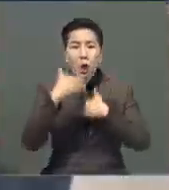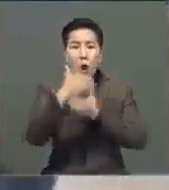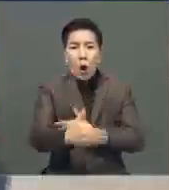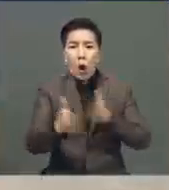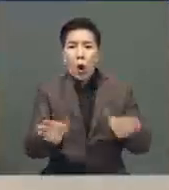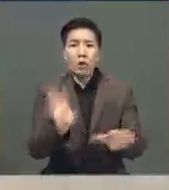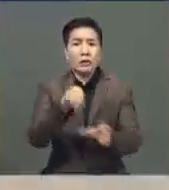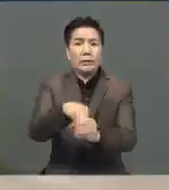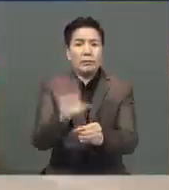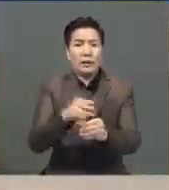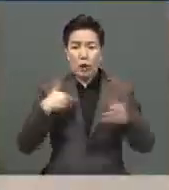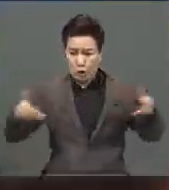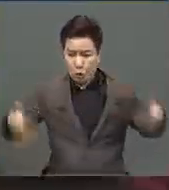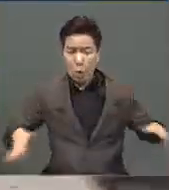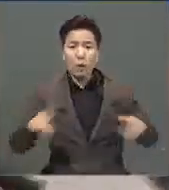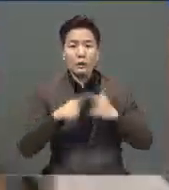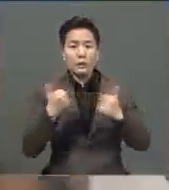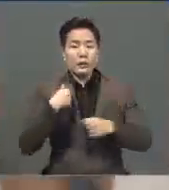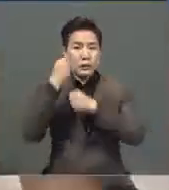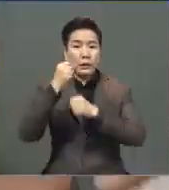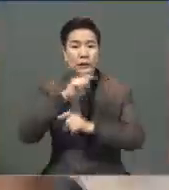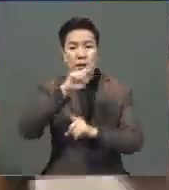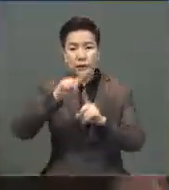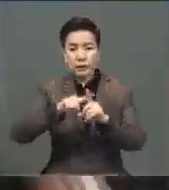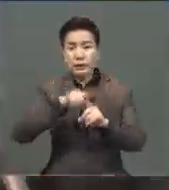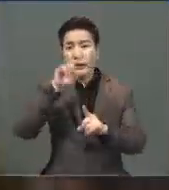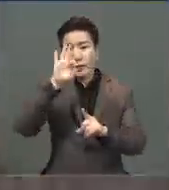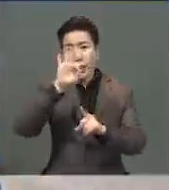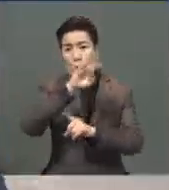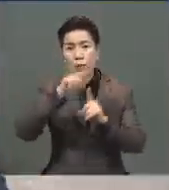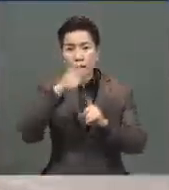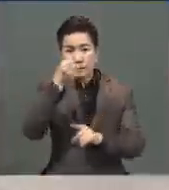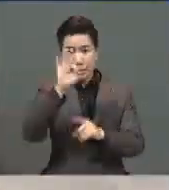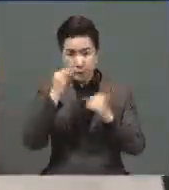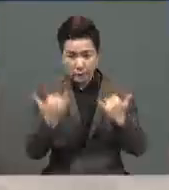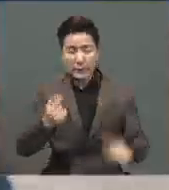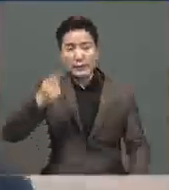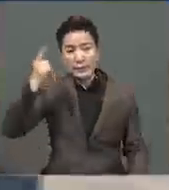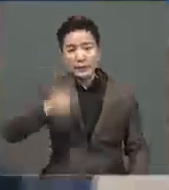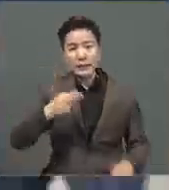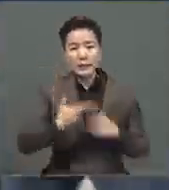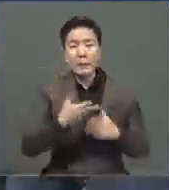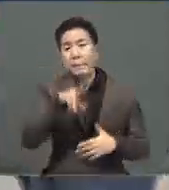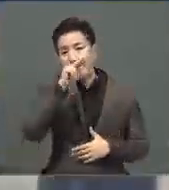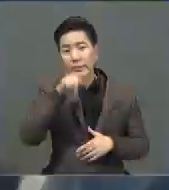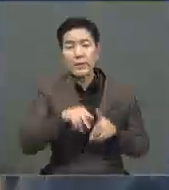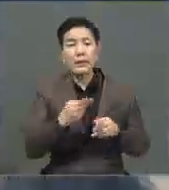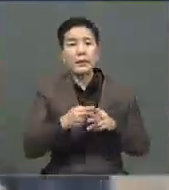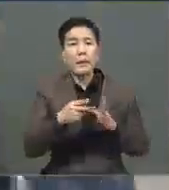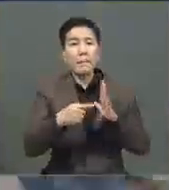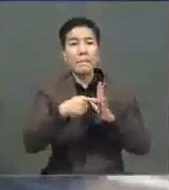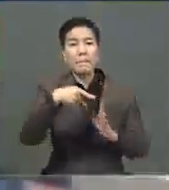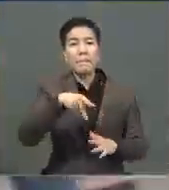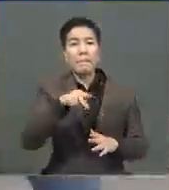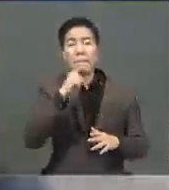ในห้องพิจารณาคดีส่วนการชุมนุมใหญ่ในวันที่ 19กันยายนนี้ตอนแรกจริงๆคุณ Penguinเนี่ยเขาต้องไป